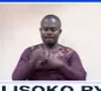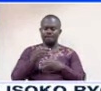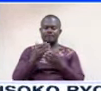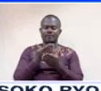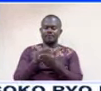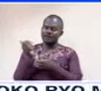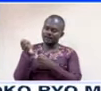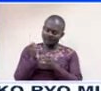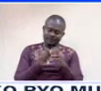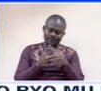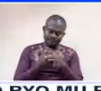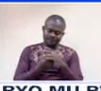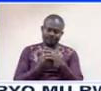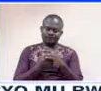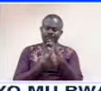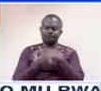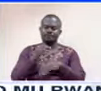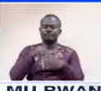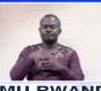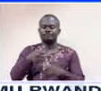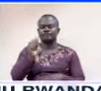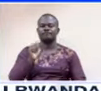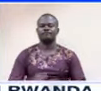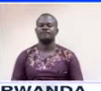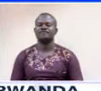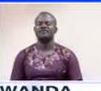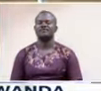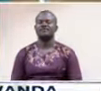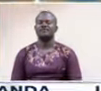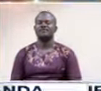bashinge inganda zo muri urwo rwego. Inkuru irambuye na John Bicamumpaka.